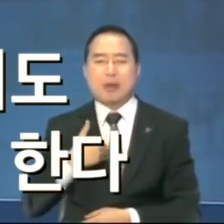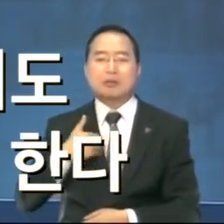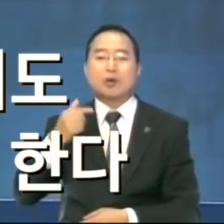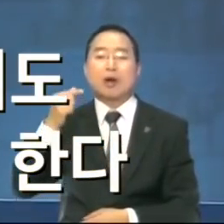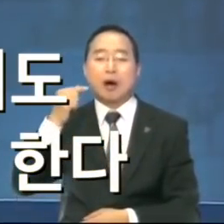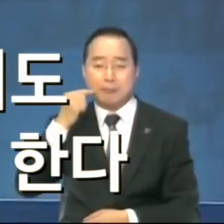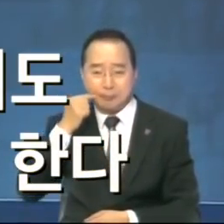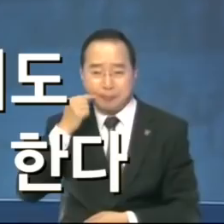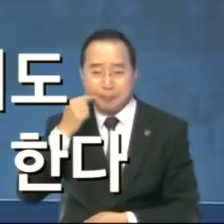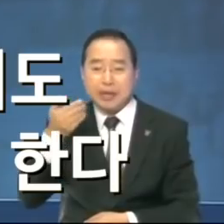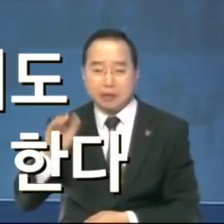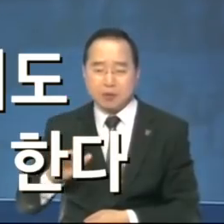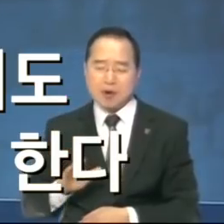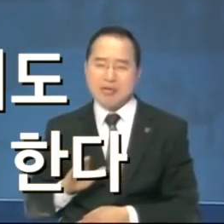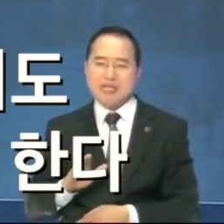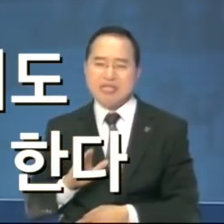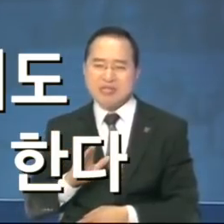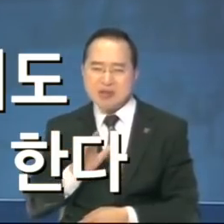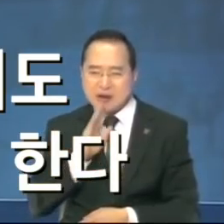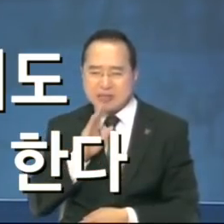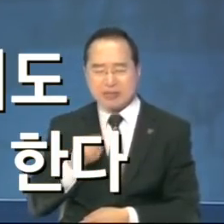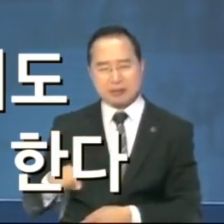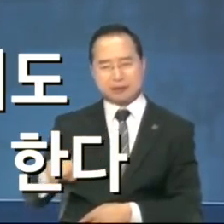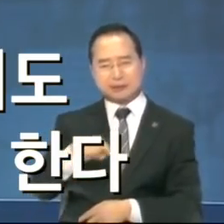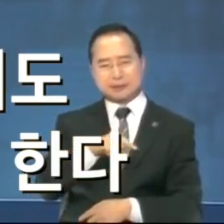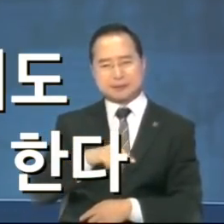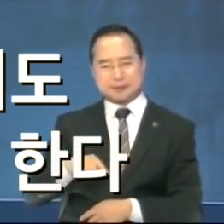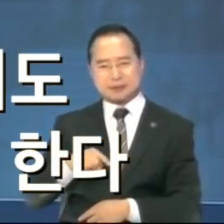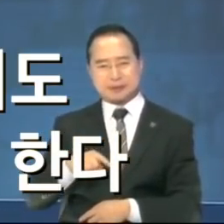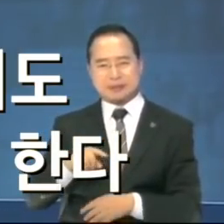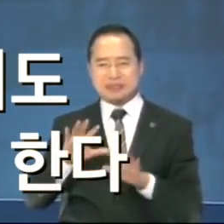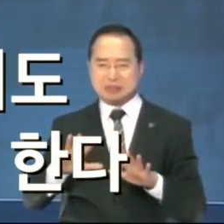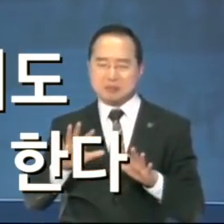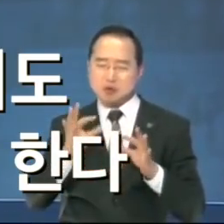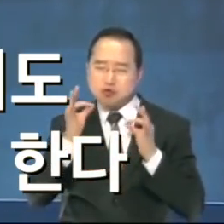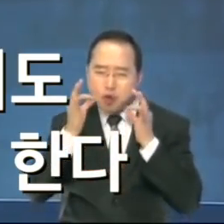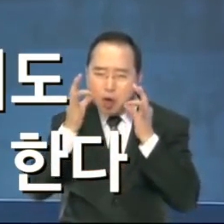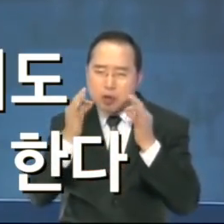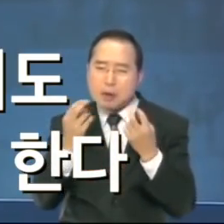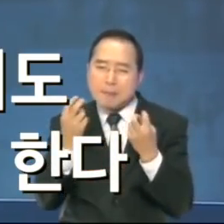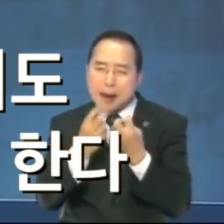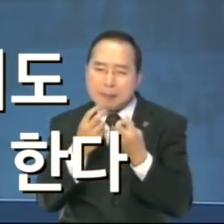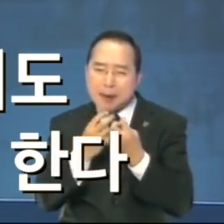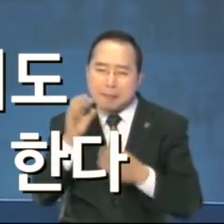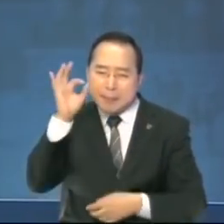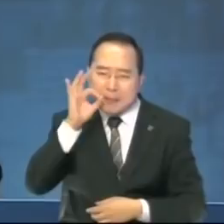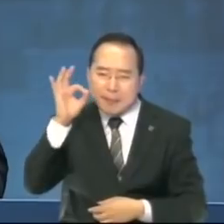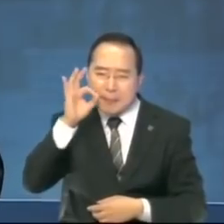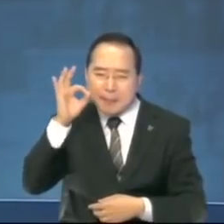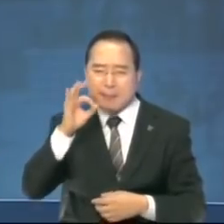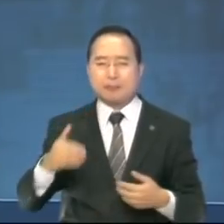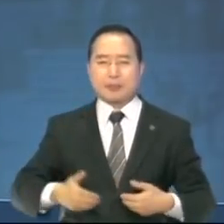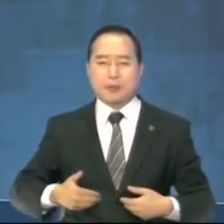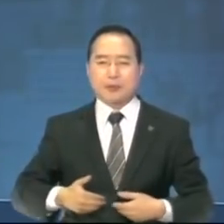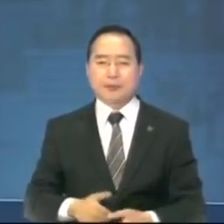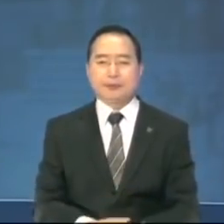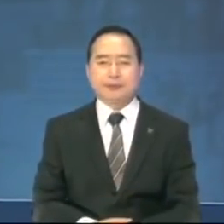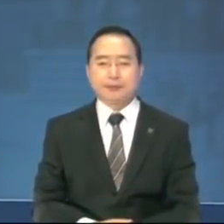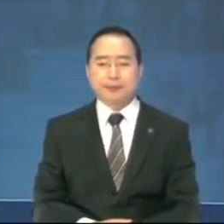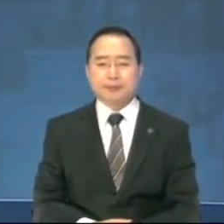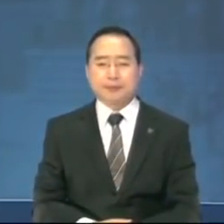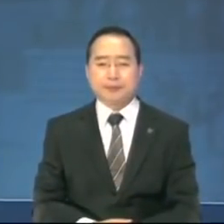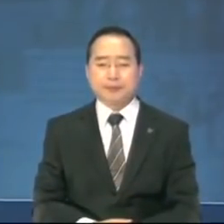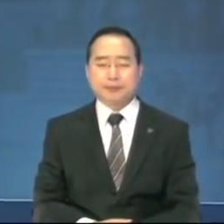하더라도 현실적으로 최선인 그런 방법을 찾아내야 되는 것이죠.